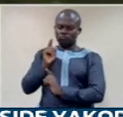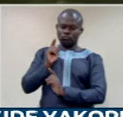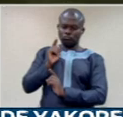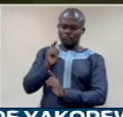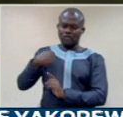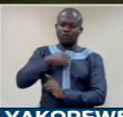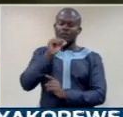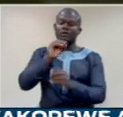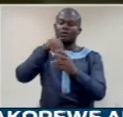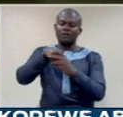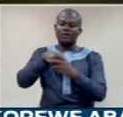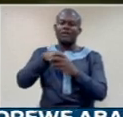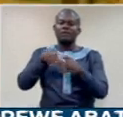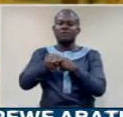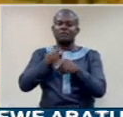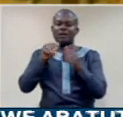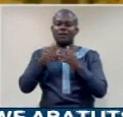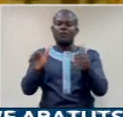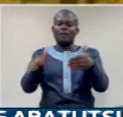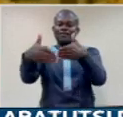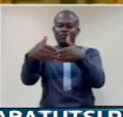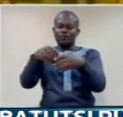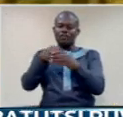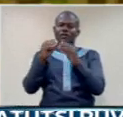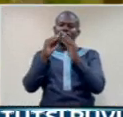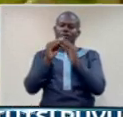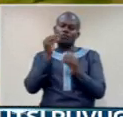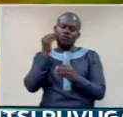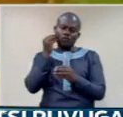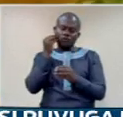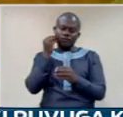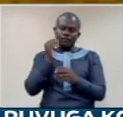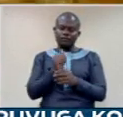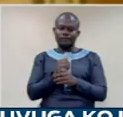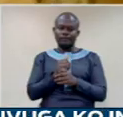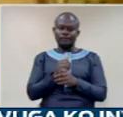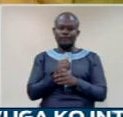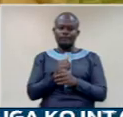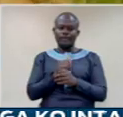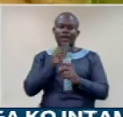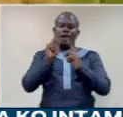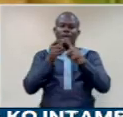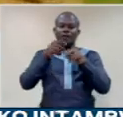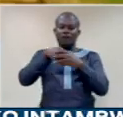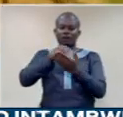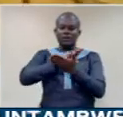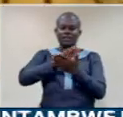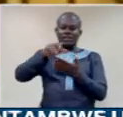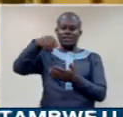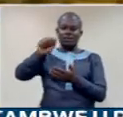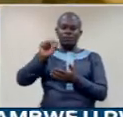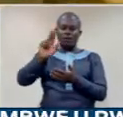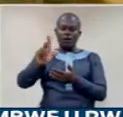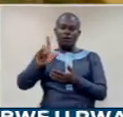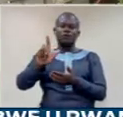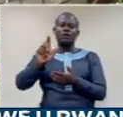twe ntitwayajyagaho basaga n'abantu badufungiye mu ngo abantu bavaga bicirwaga bavanwaga muri Saint Paul muri Saint Famille